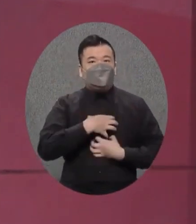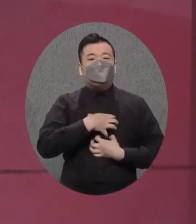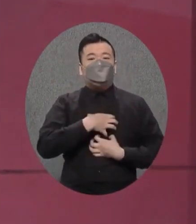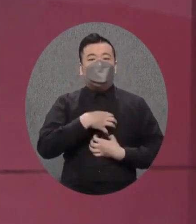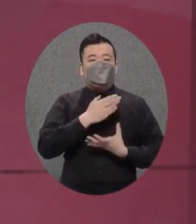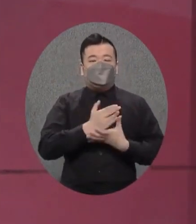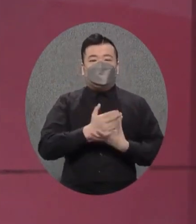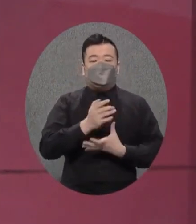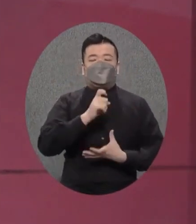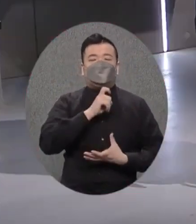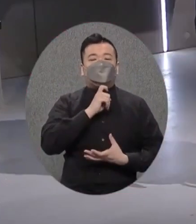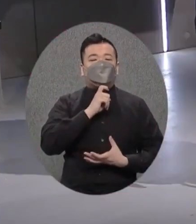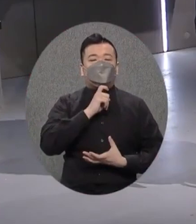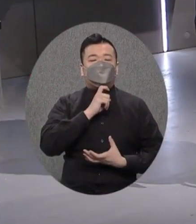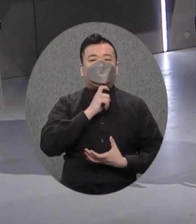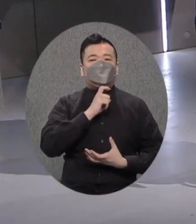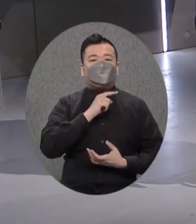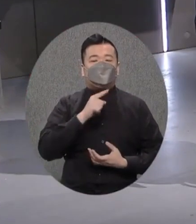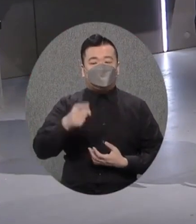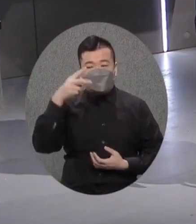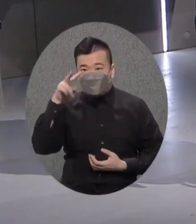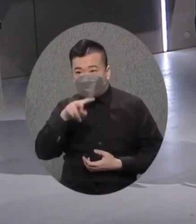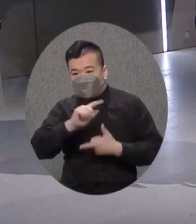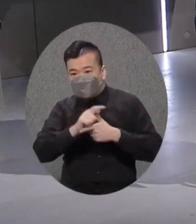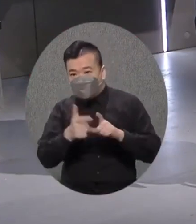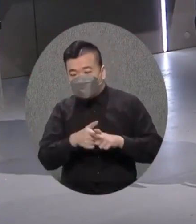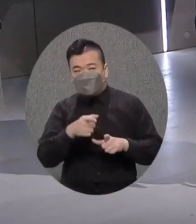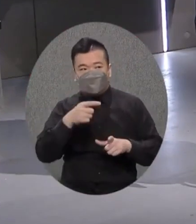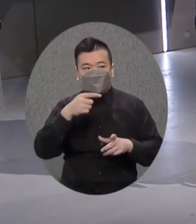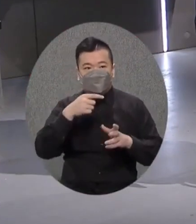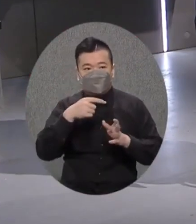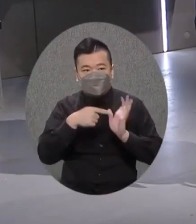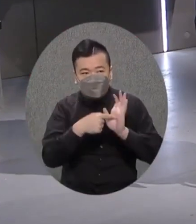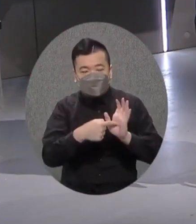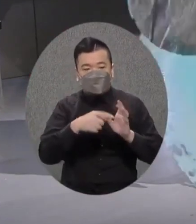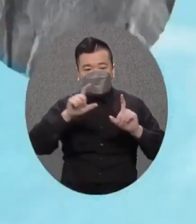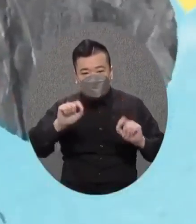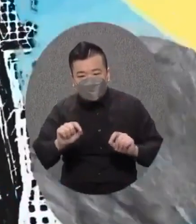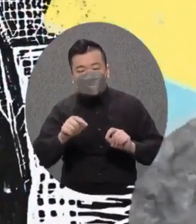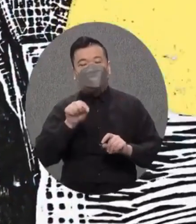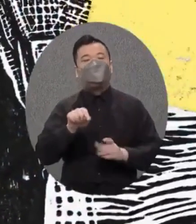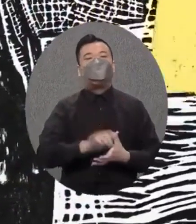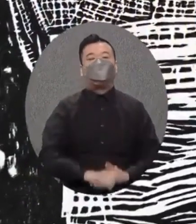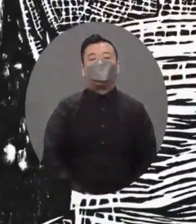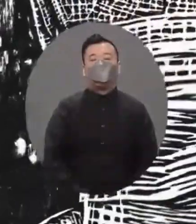候，會出現了不同他們的看法的解讀和詮釋在這裡。